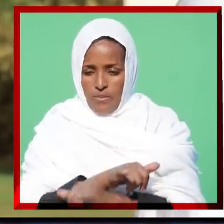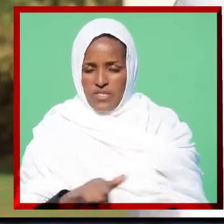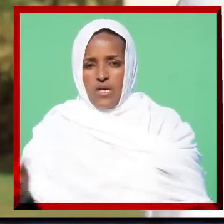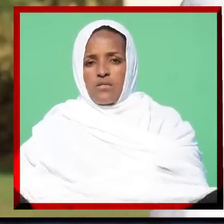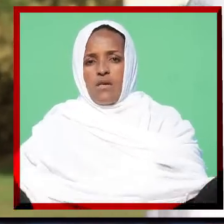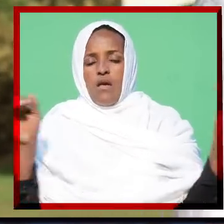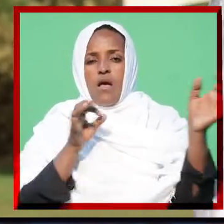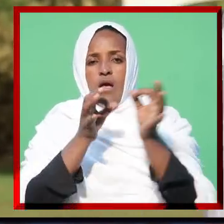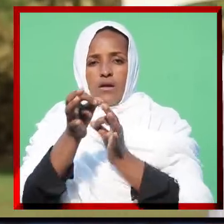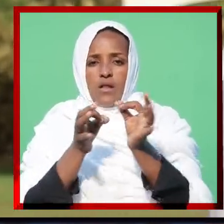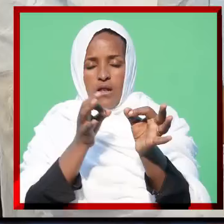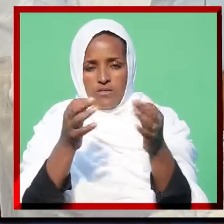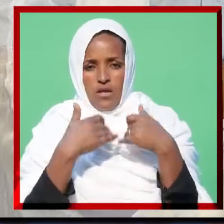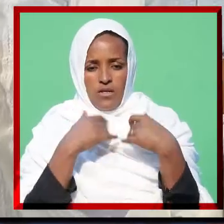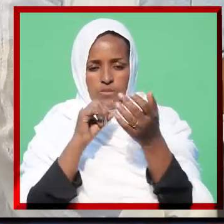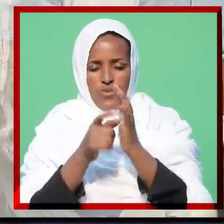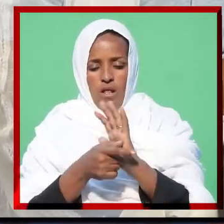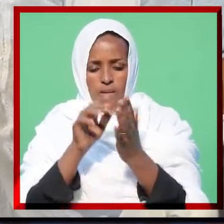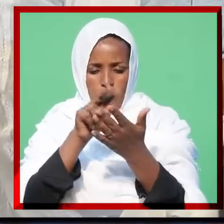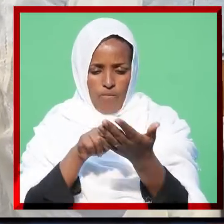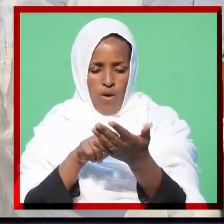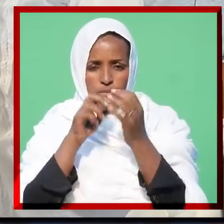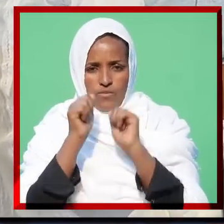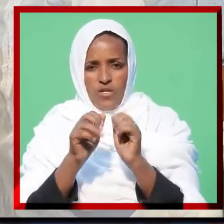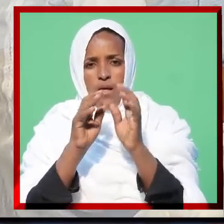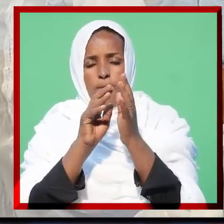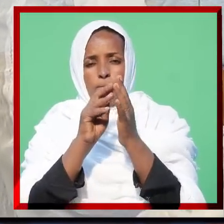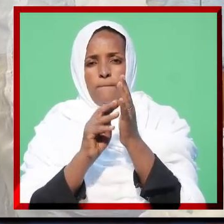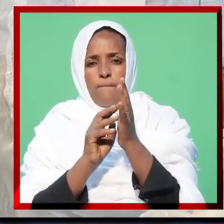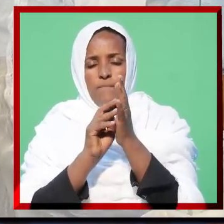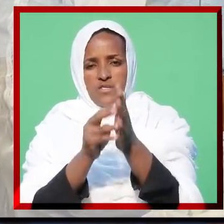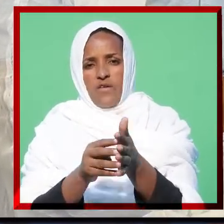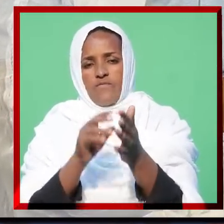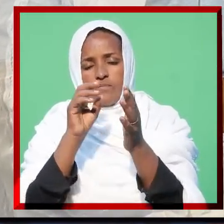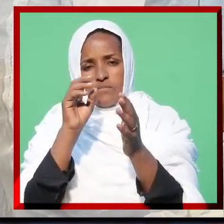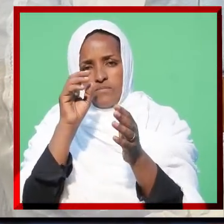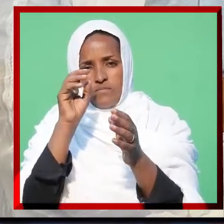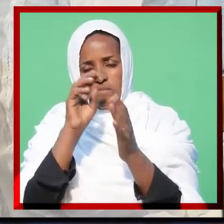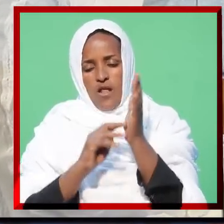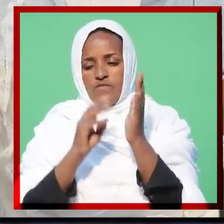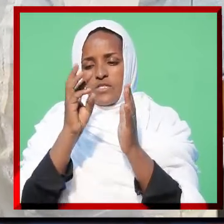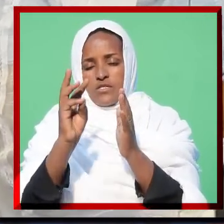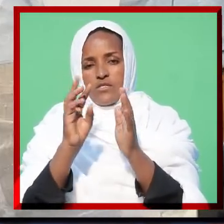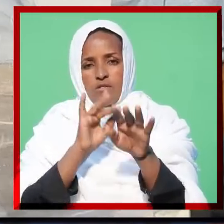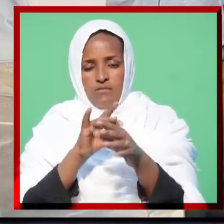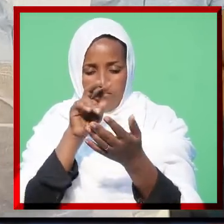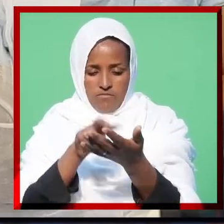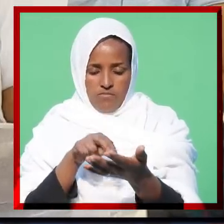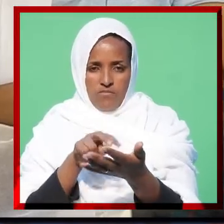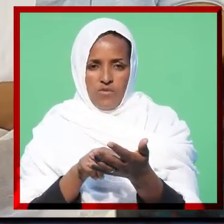ተመሳሳይ አገላለጽ አለ። ለምሳሌ ማንበብ እንችላለን መጽሐፈ ምሳሌ ምዕራፍ 6